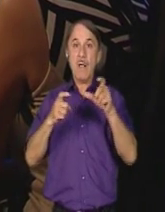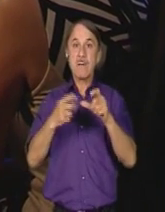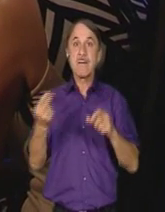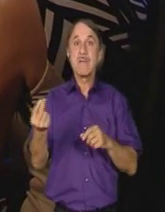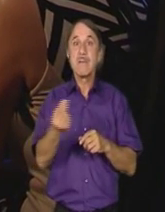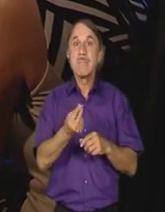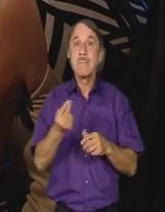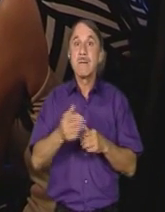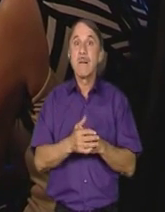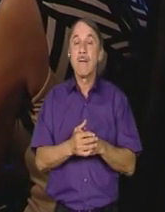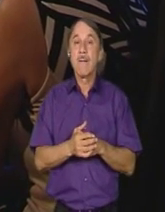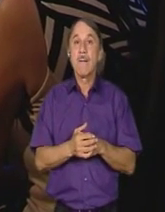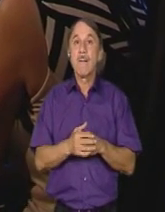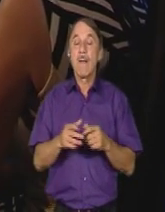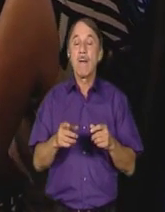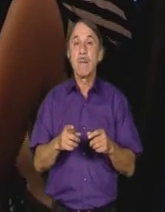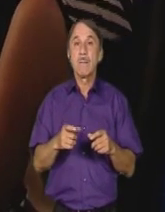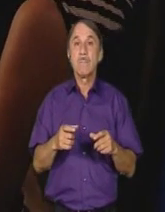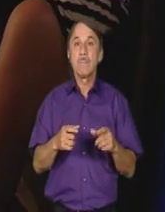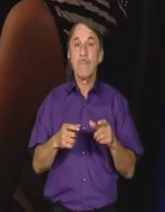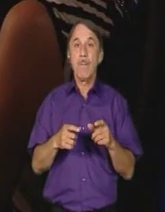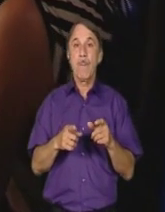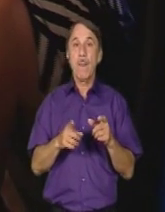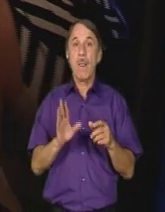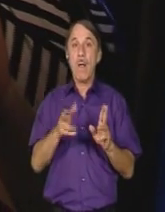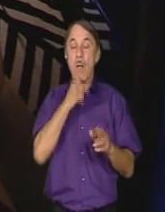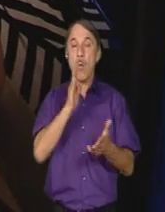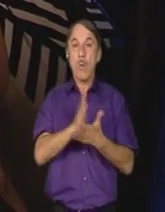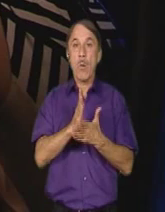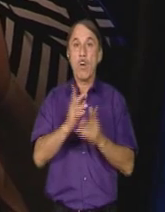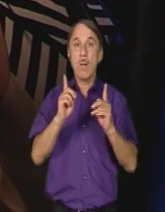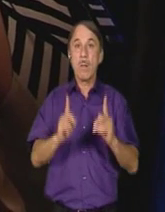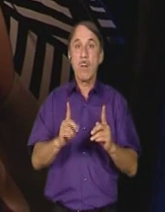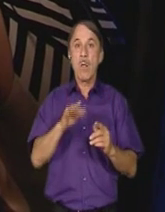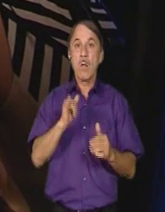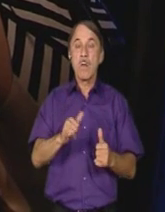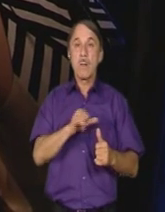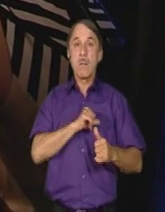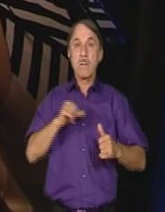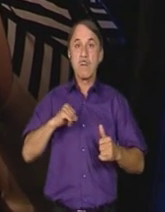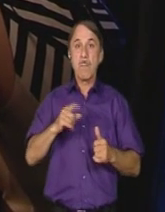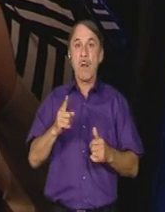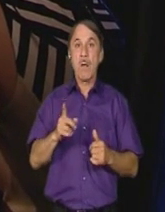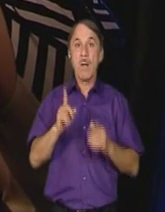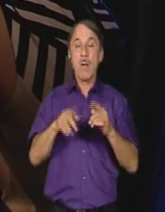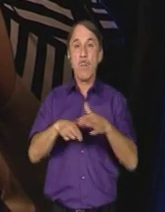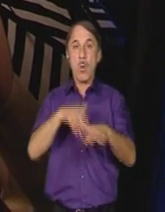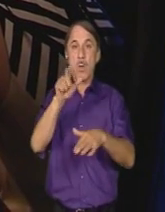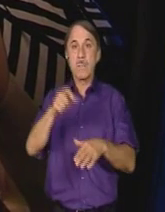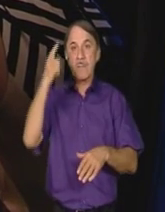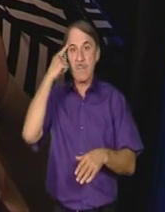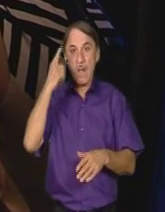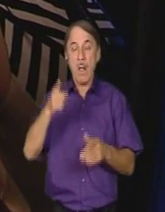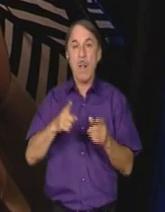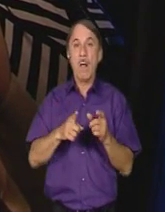stranka Srbije sa manjim koalicijalnim partnerima i kako je to funkcionisalo? Tada je u krajnjoj liniji postignuti, to je